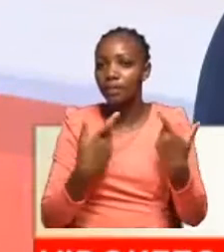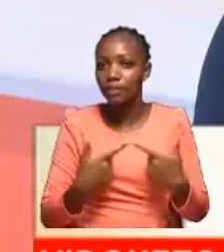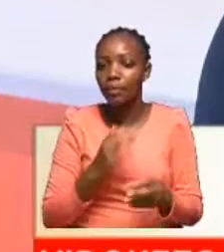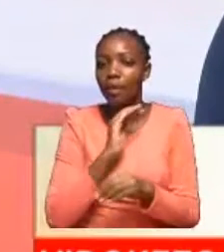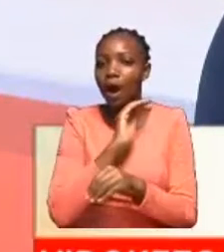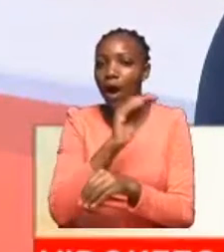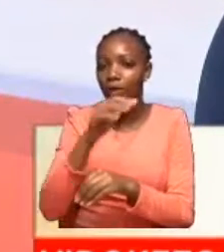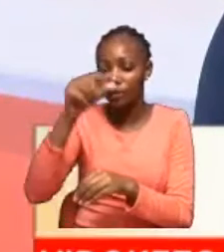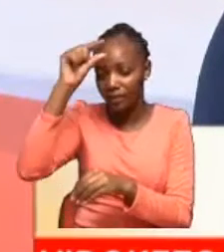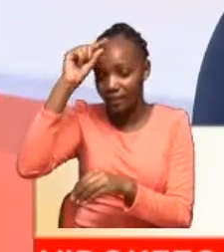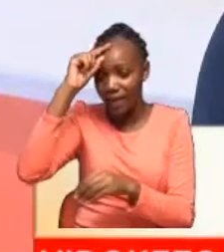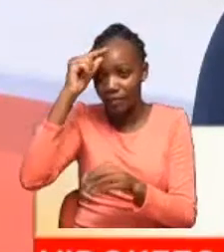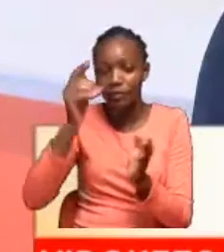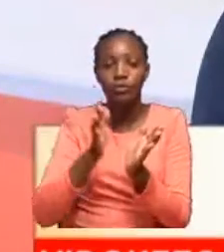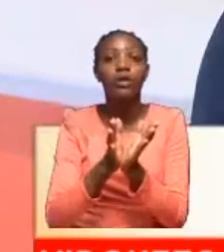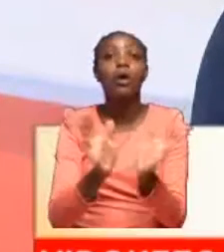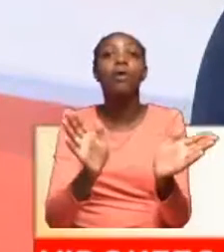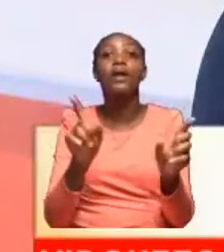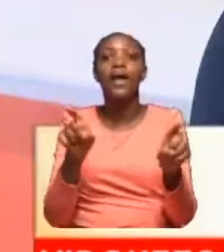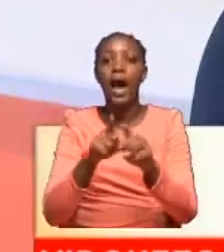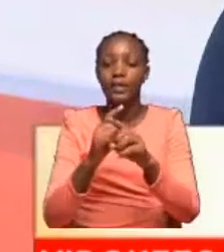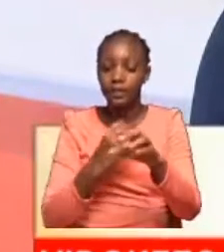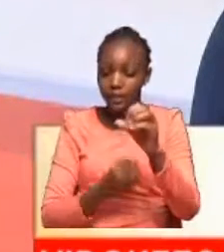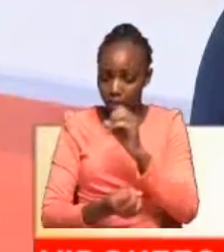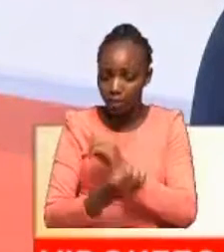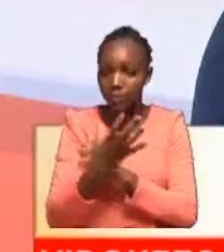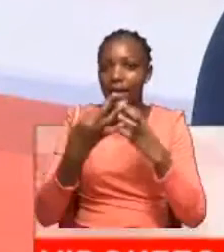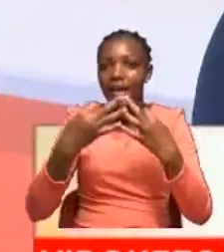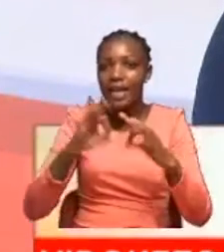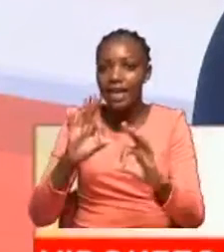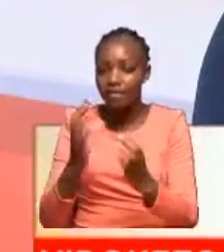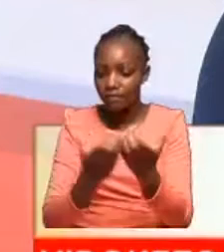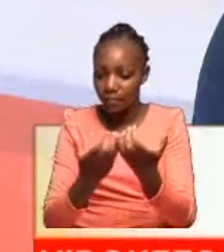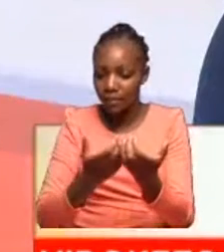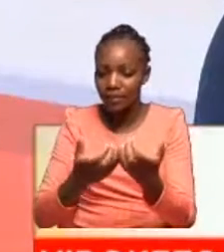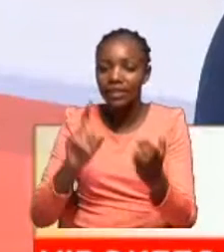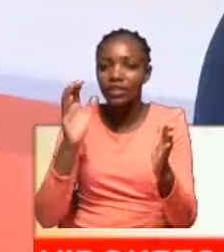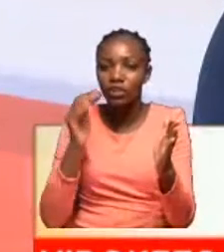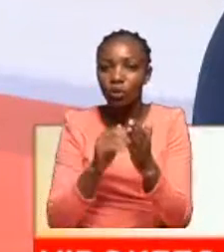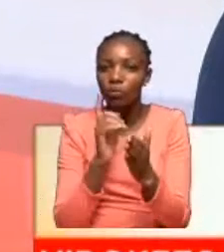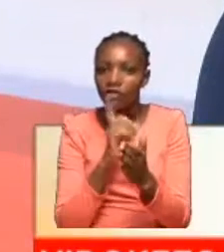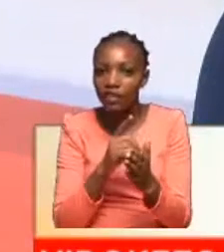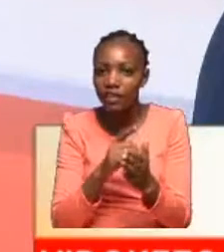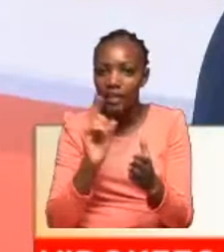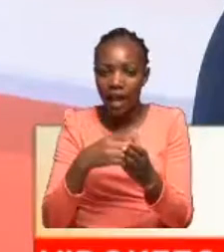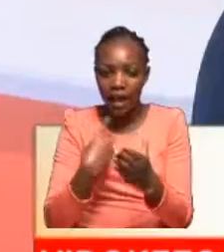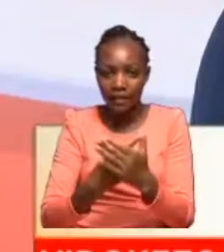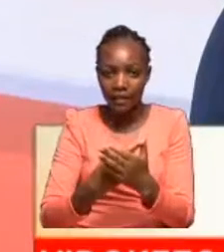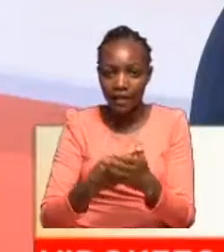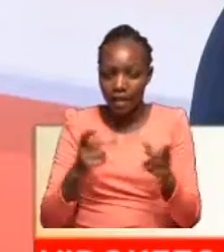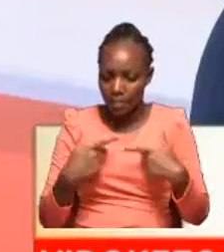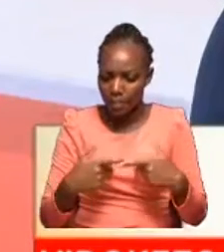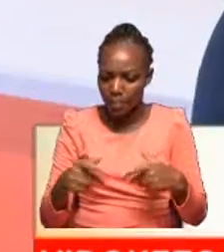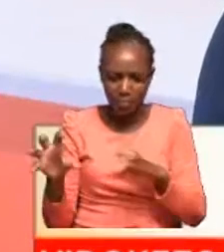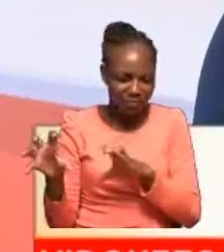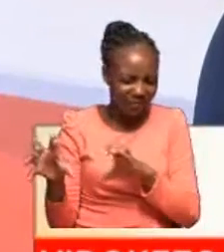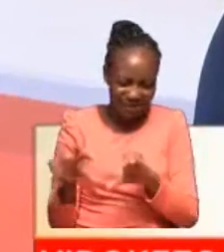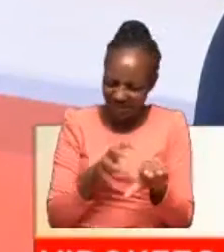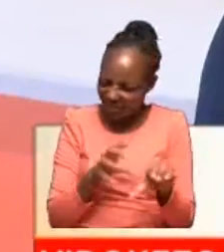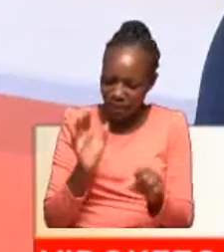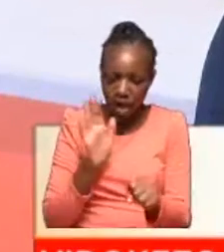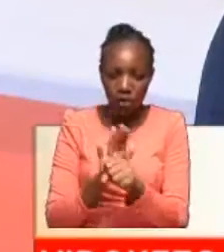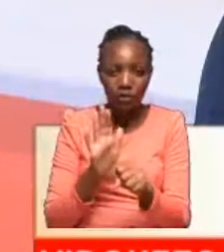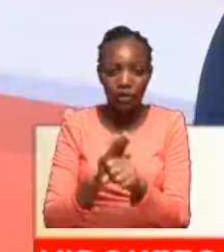serikali kujitokeza wazi na kueleza iwapo biashara hiyo imepigwa marufuku au la, kwani wanahangaishwa na maafisa wa